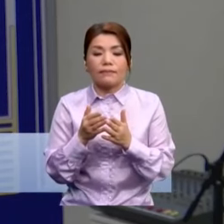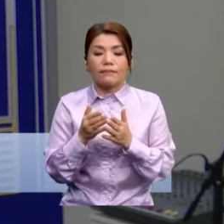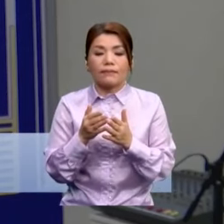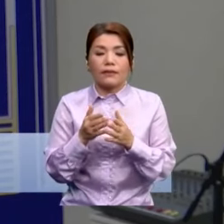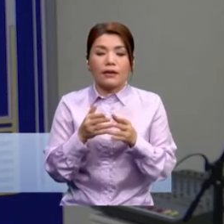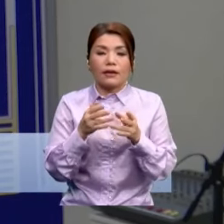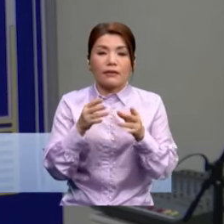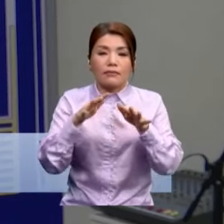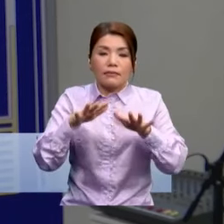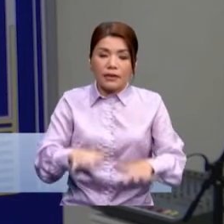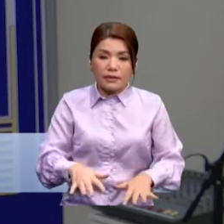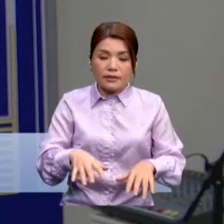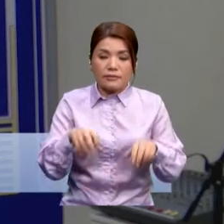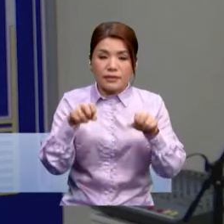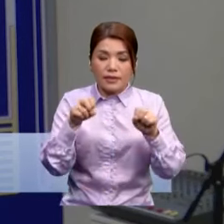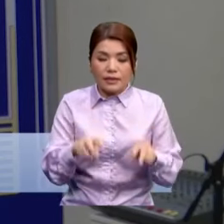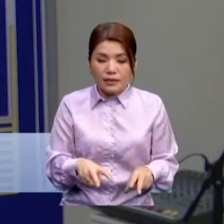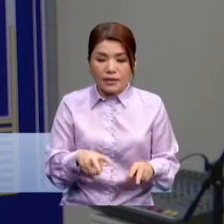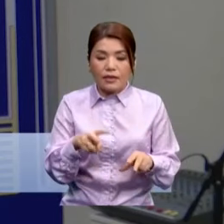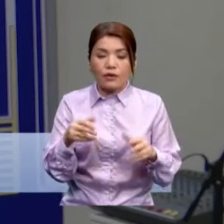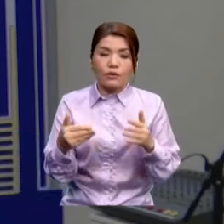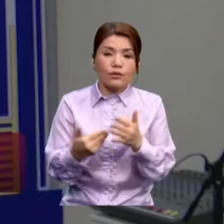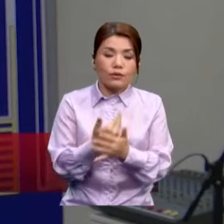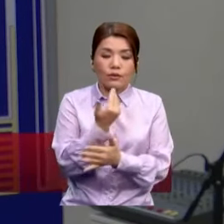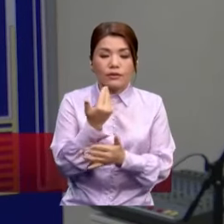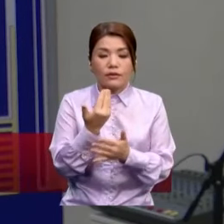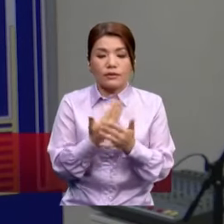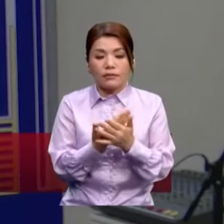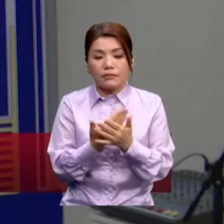кемелерінің тұрақтары, және де жаңартылған